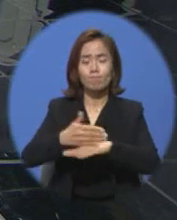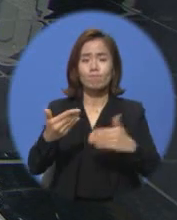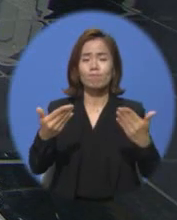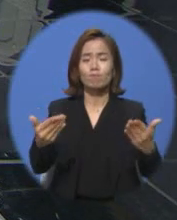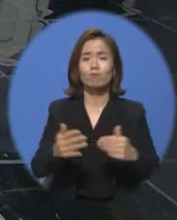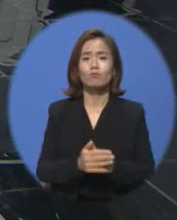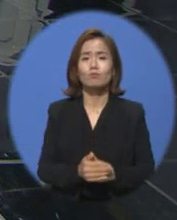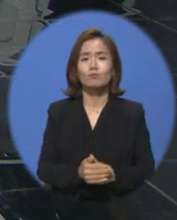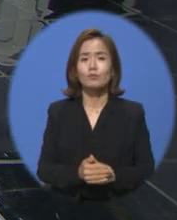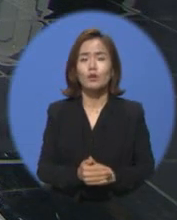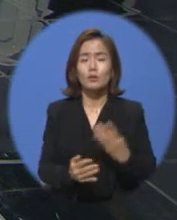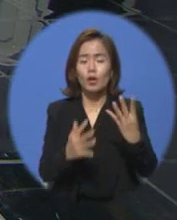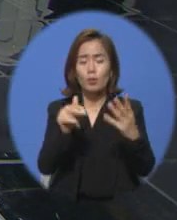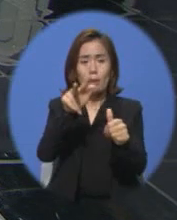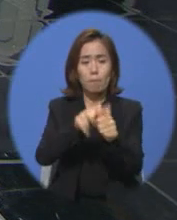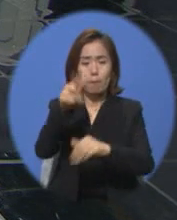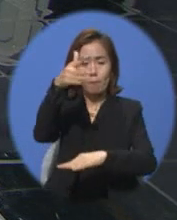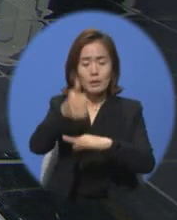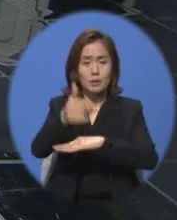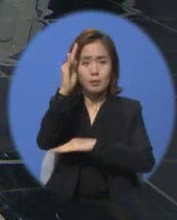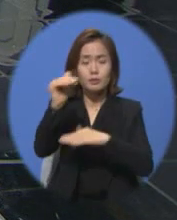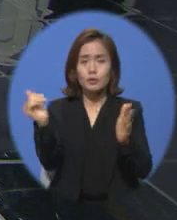감사합니다.예.